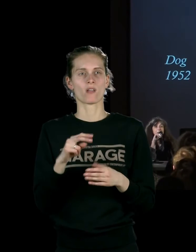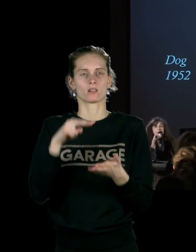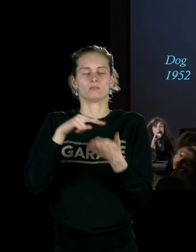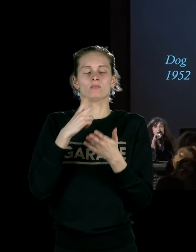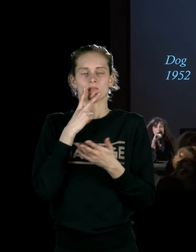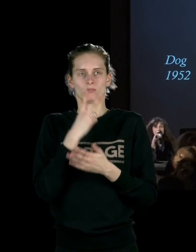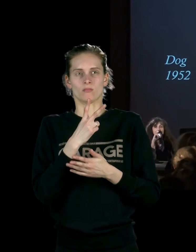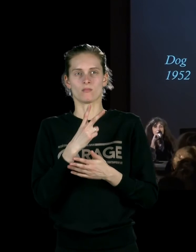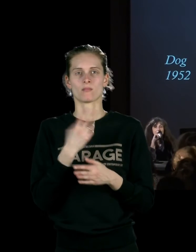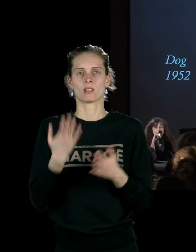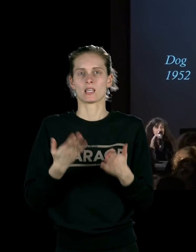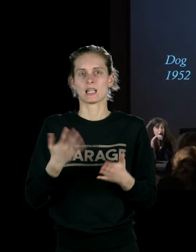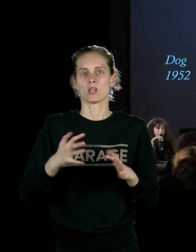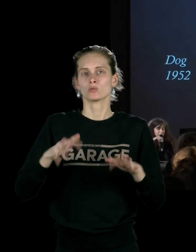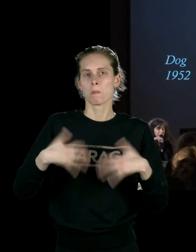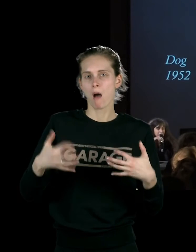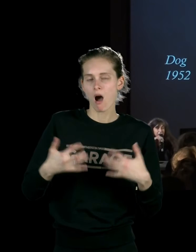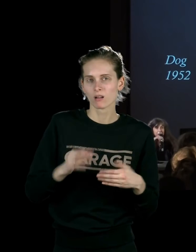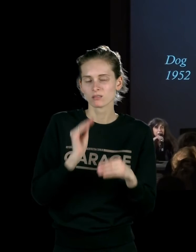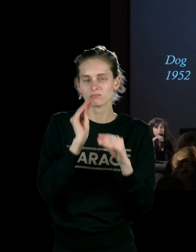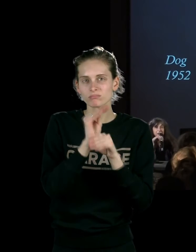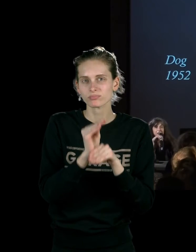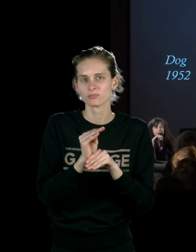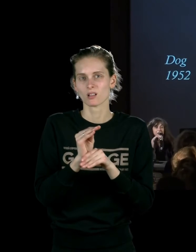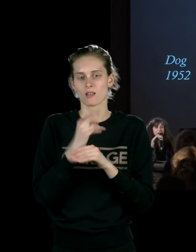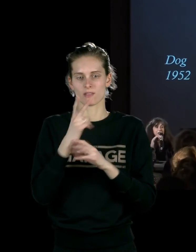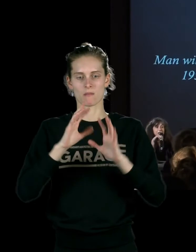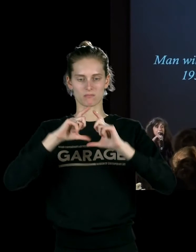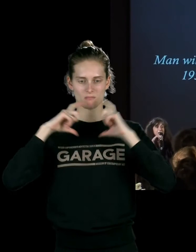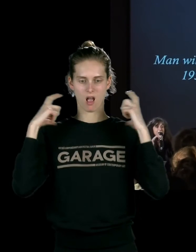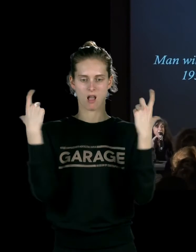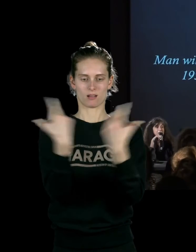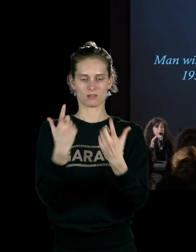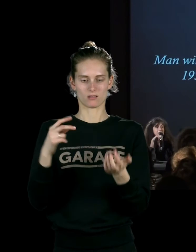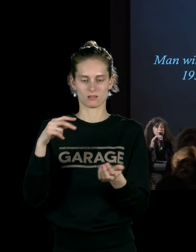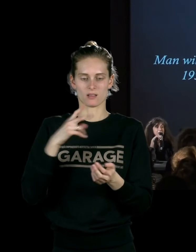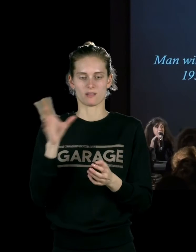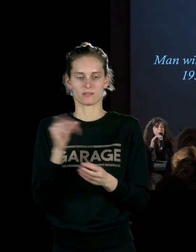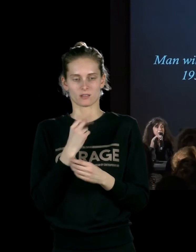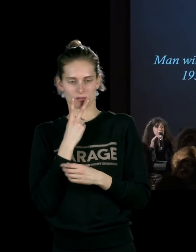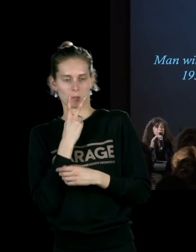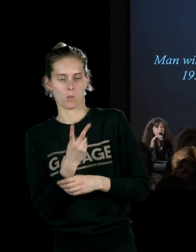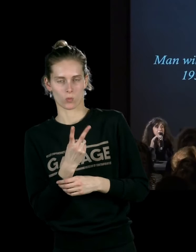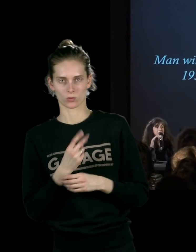этюдов, собаки, которые все время находятся как бы на этой самой арене или ринге.